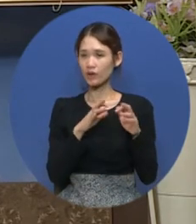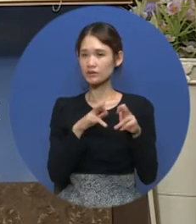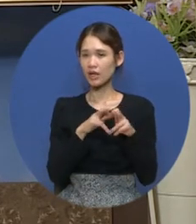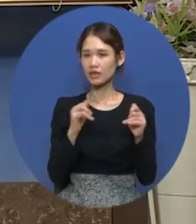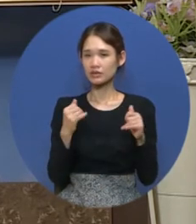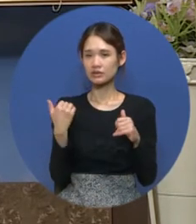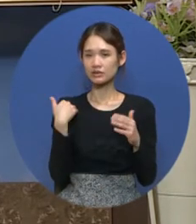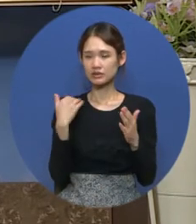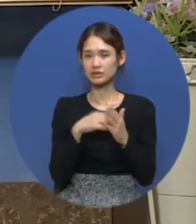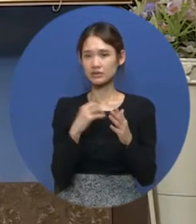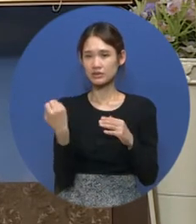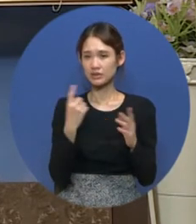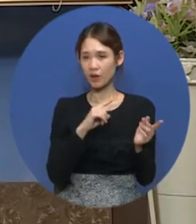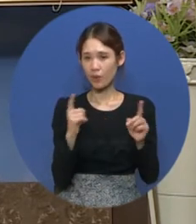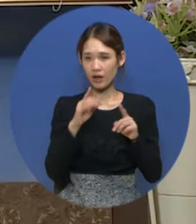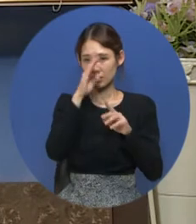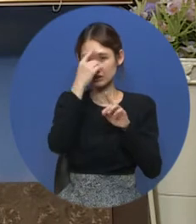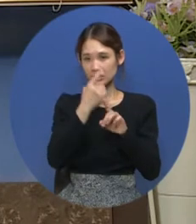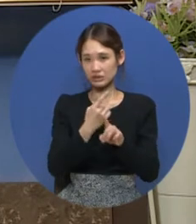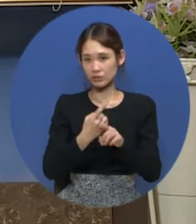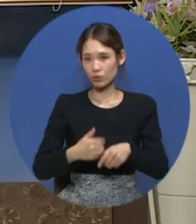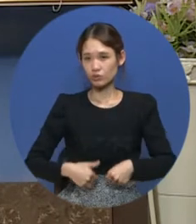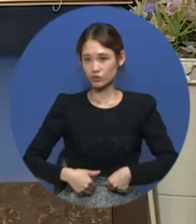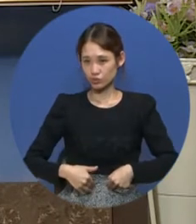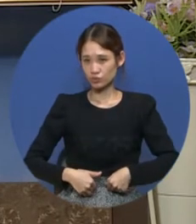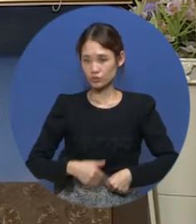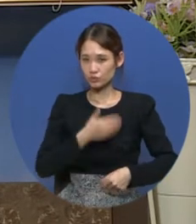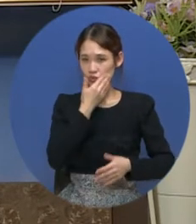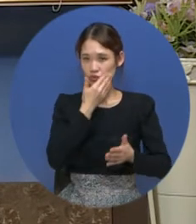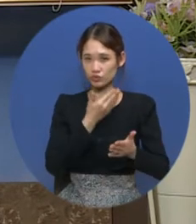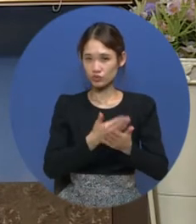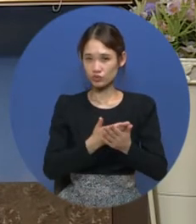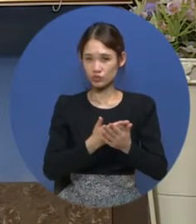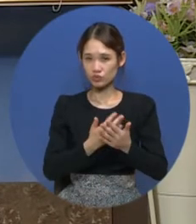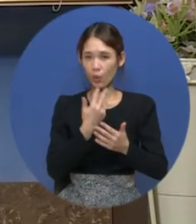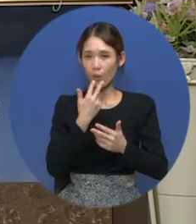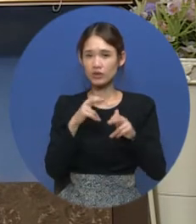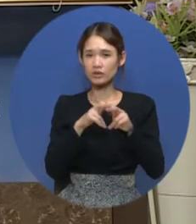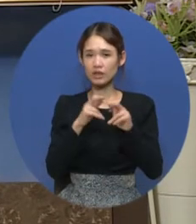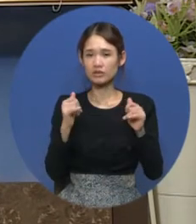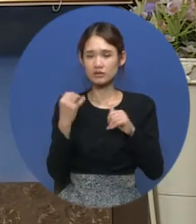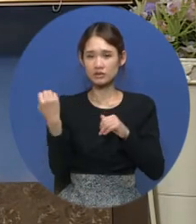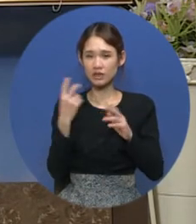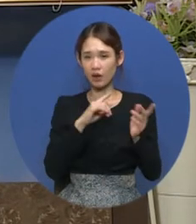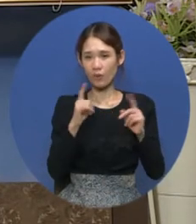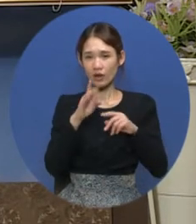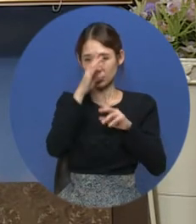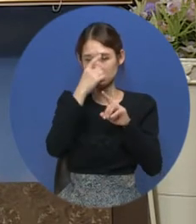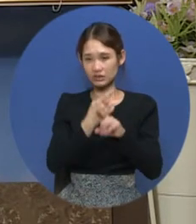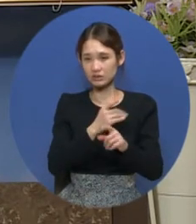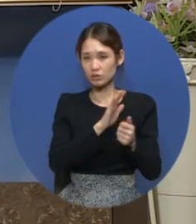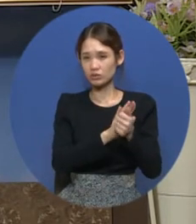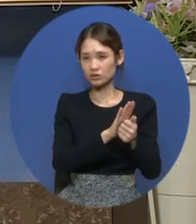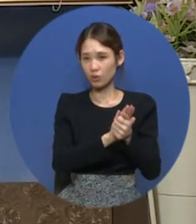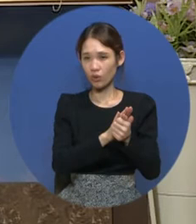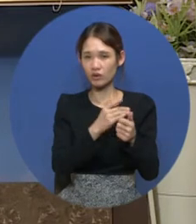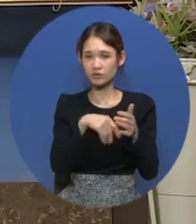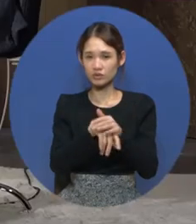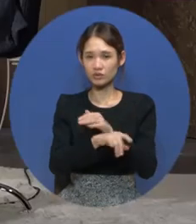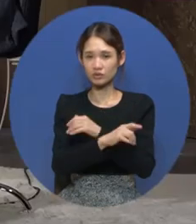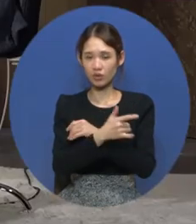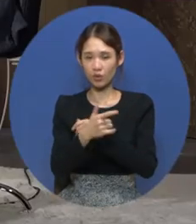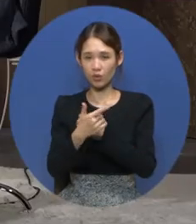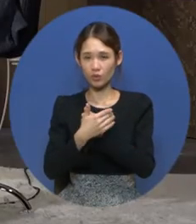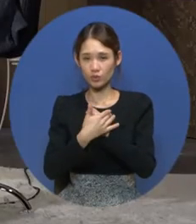월 치료가 무엇보다 중요할 것 같습니다 협회에서는 호흡계 잔 인들의 재 월 치료 지원을 위해서는 어떤 것들을 하고